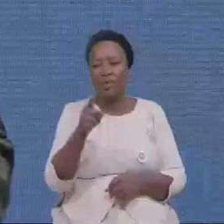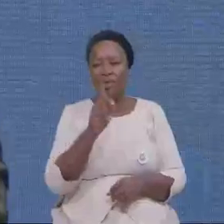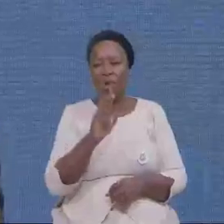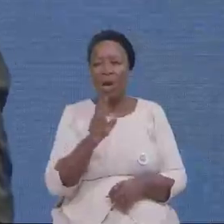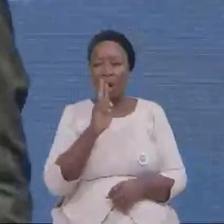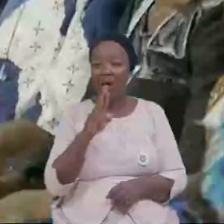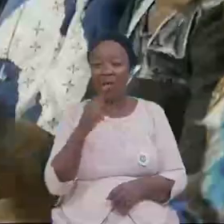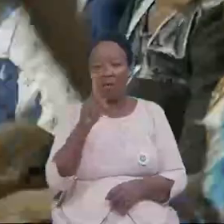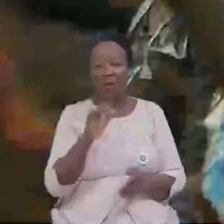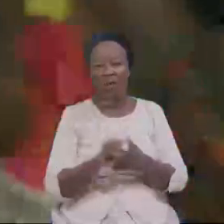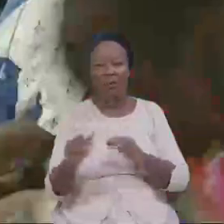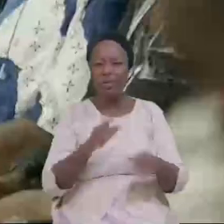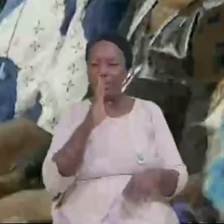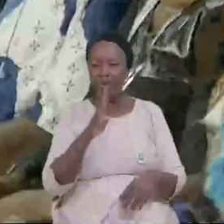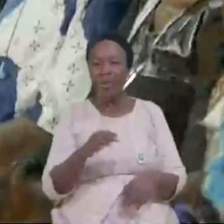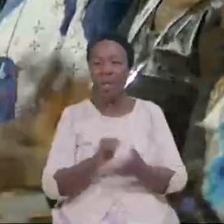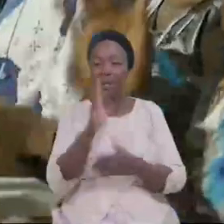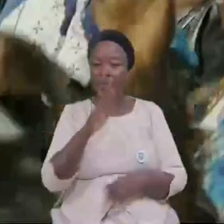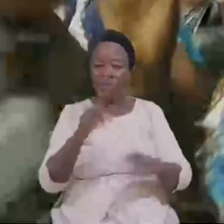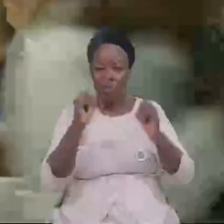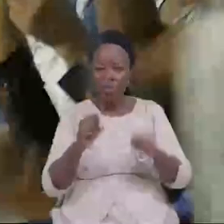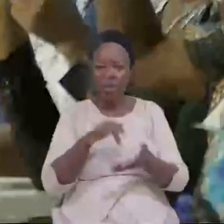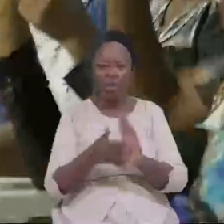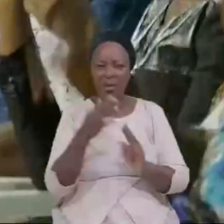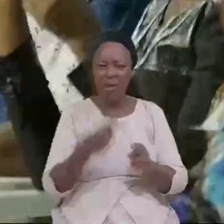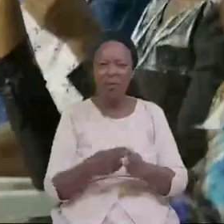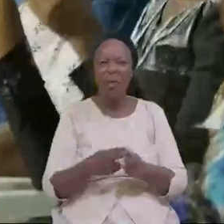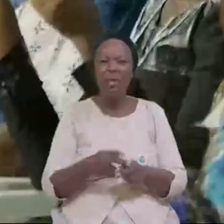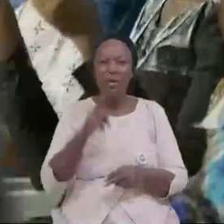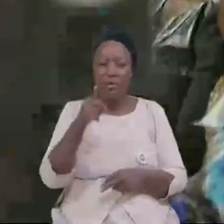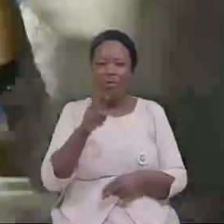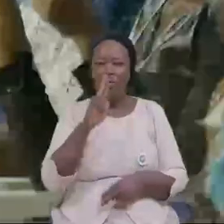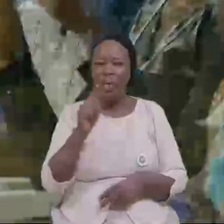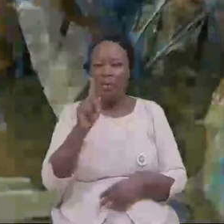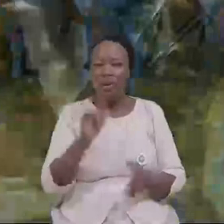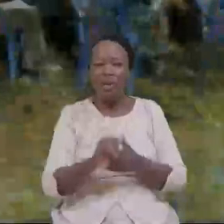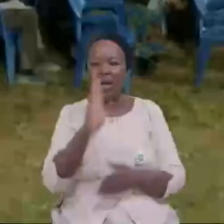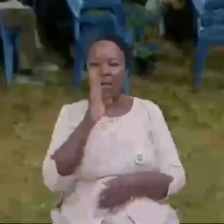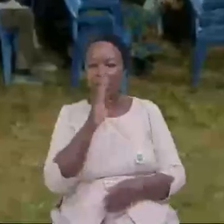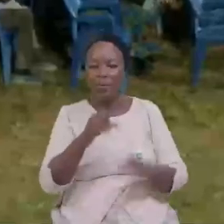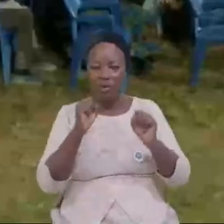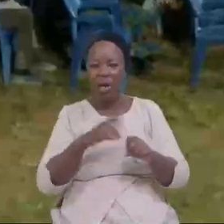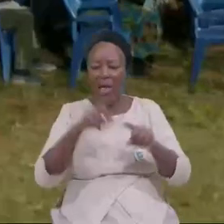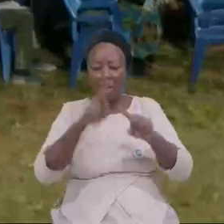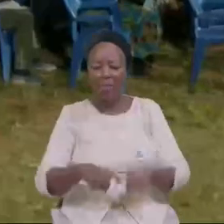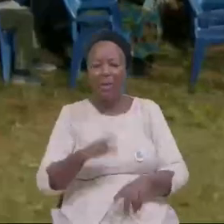C'est toi qui seras fort. Tu dois donc compter sur le Seigneur du Dieu